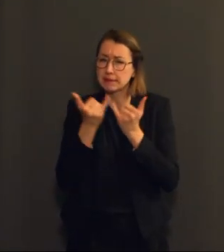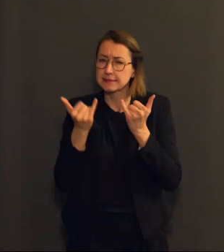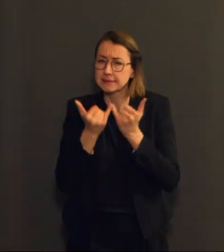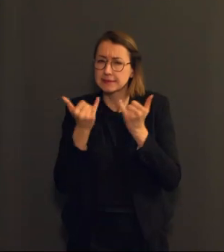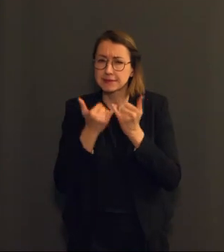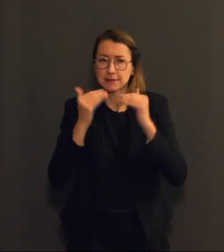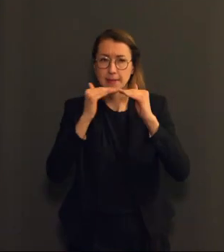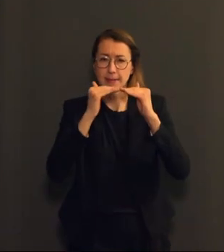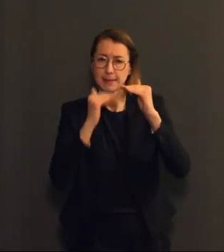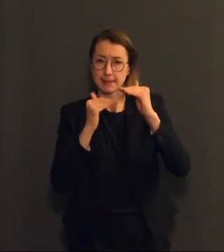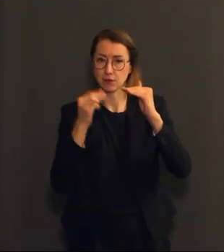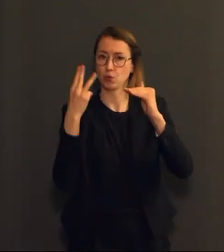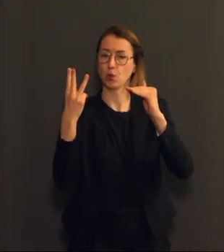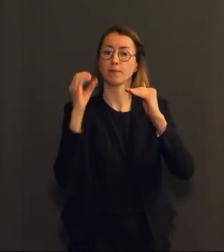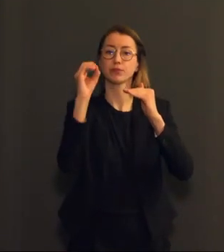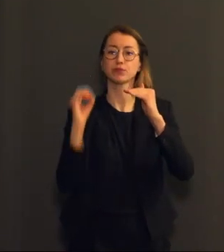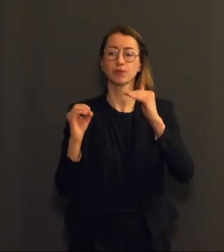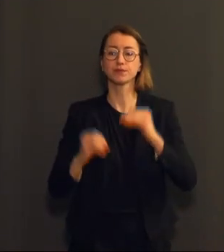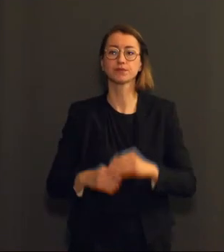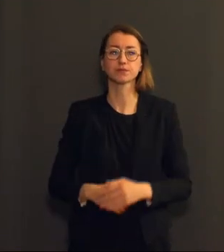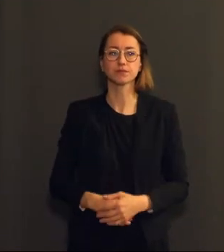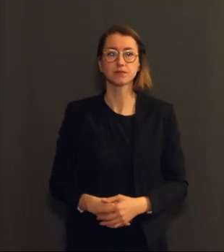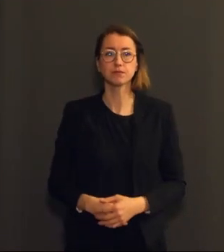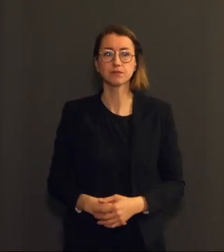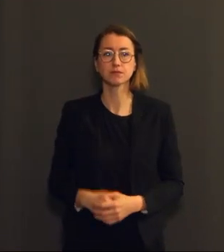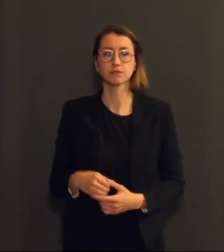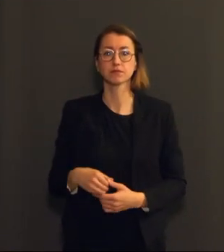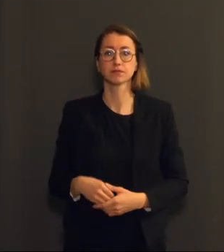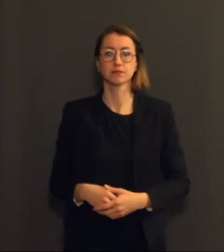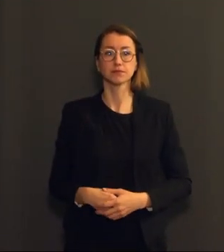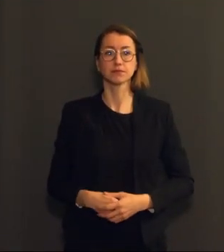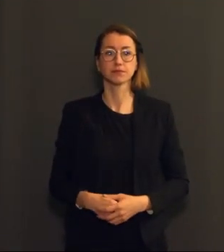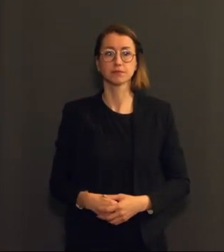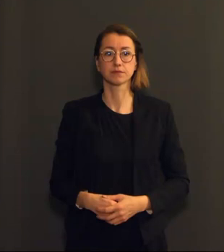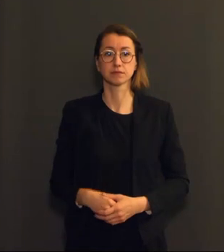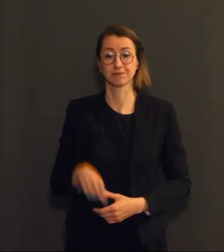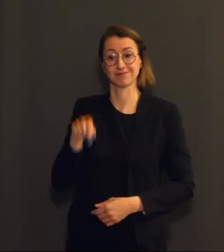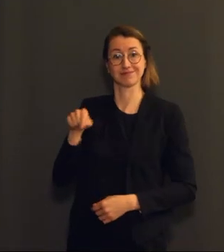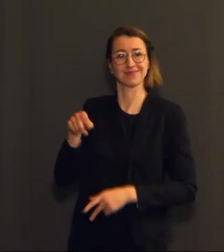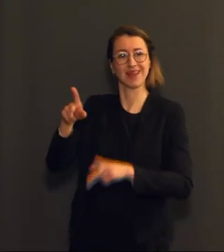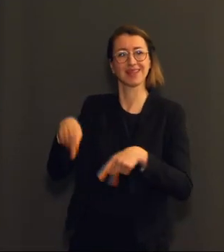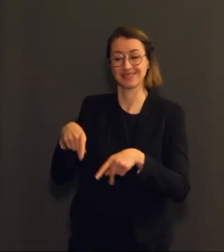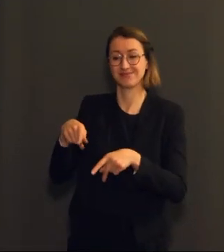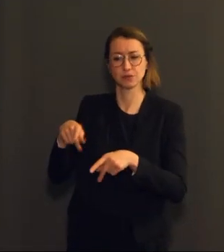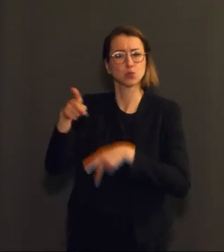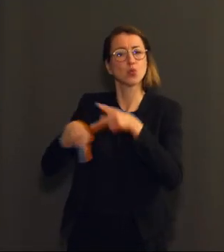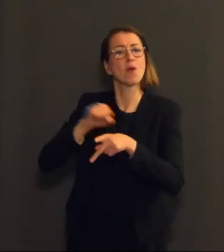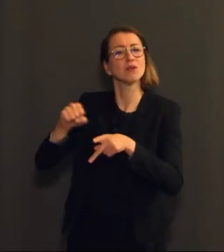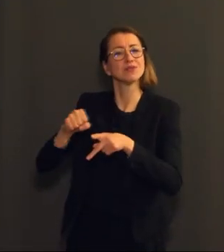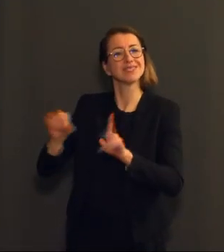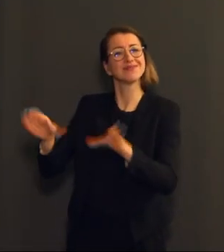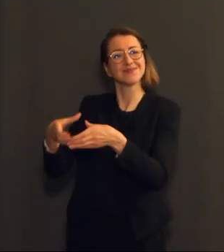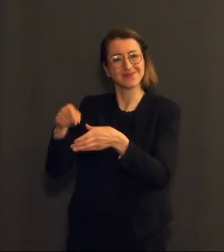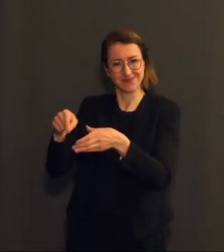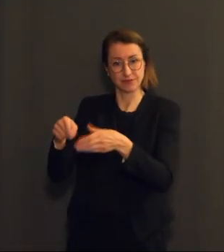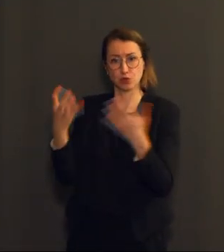base hebdomadaire. Et on l'a déjà signalé, nous sommes à 938 lits de soins intensifs occupés, ce qui nous place un peu en dessous de